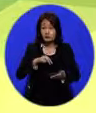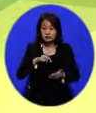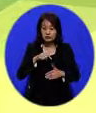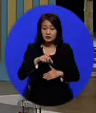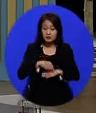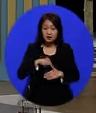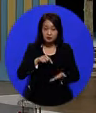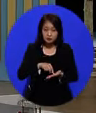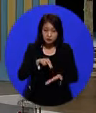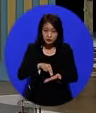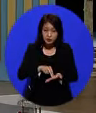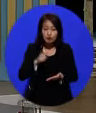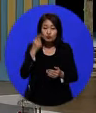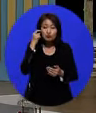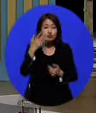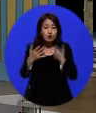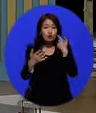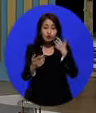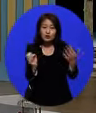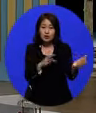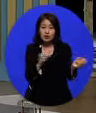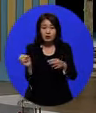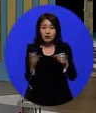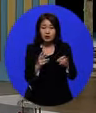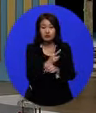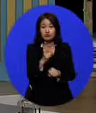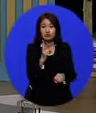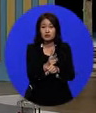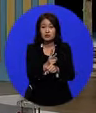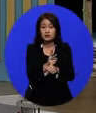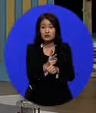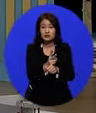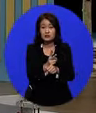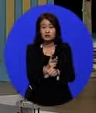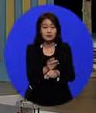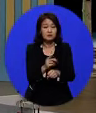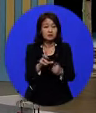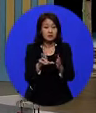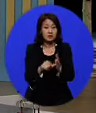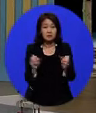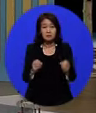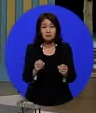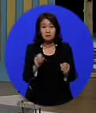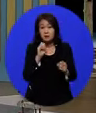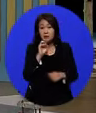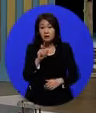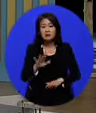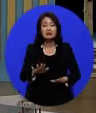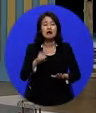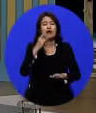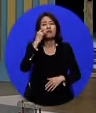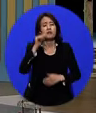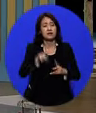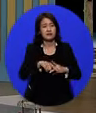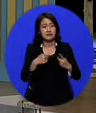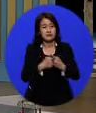질문을 만들어서 주고받는 거예요. 이 아이는 두 시간 딱 즈음에 이런 얘기를 했어. 이제 엄마를 이해할 것 같아요.